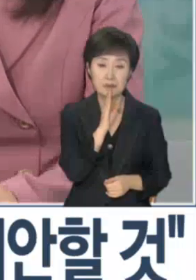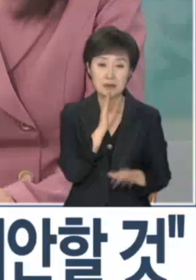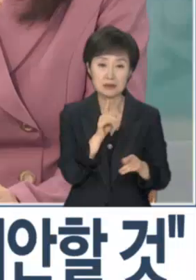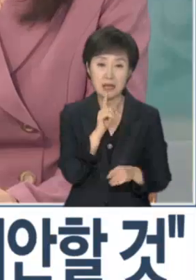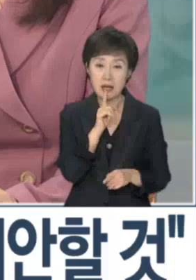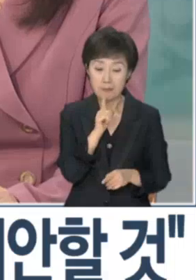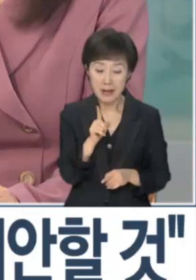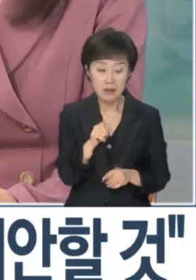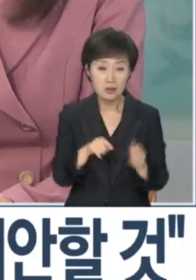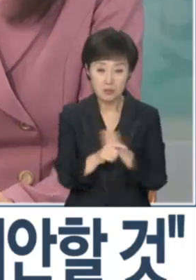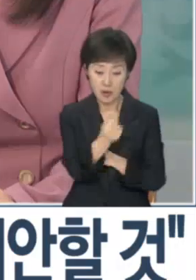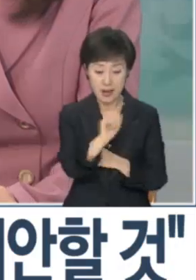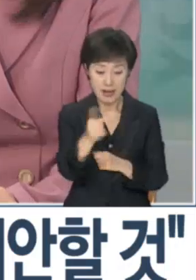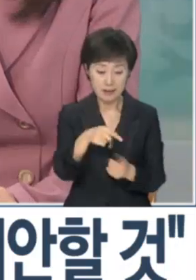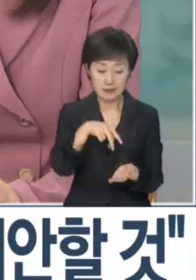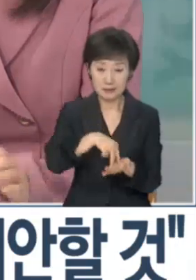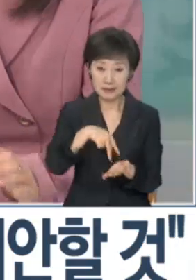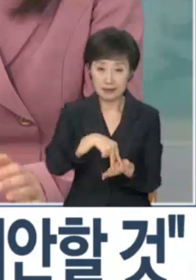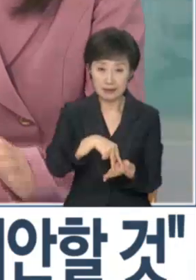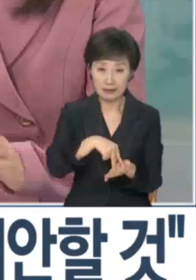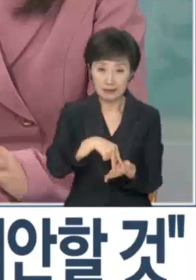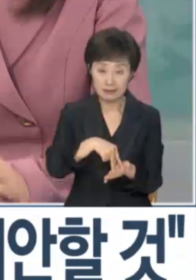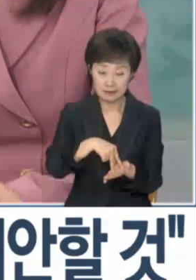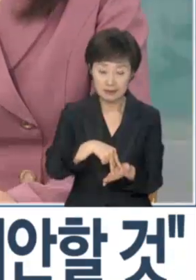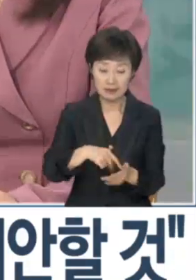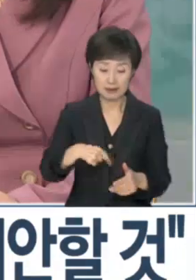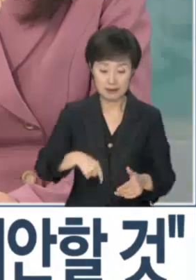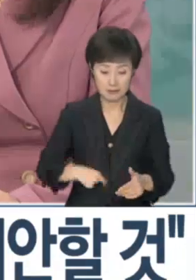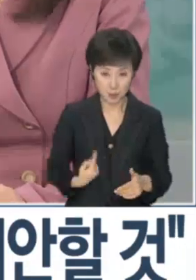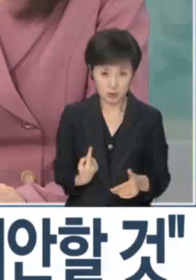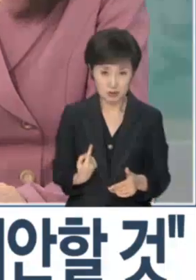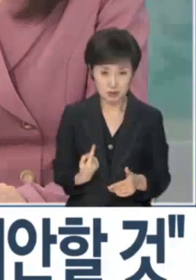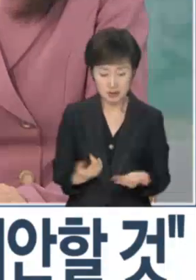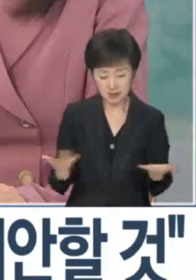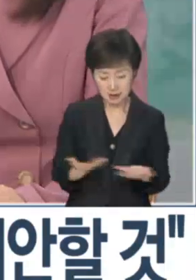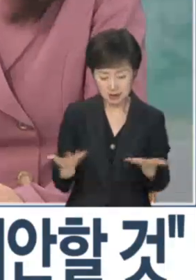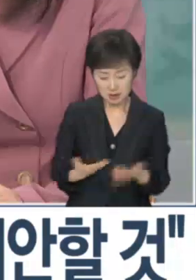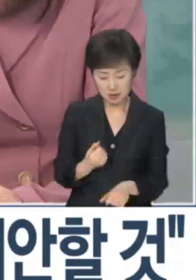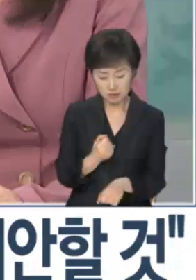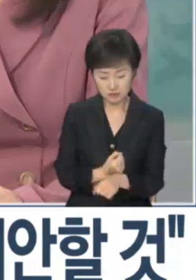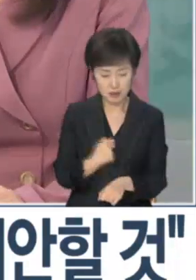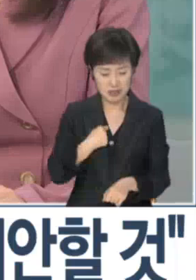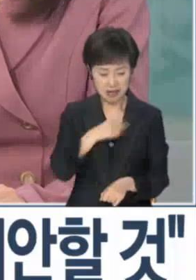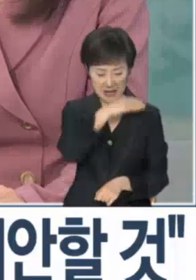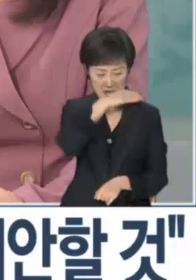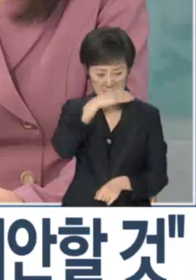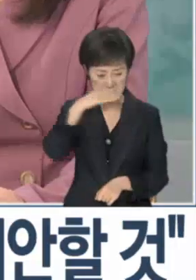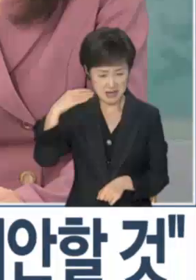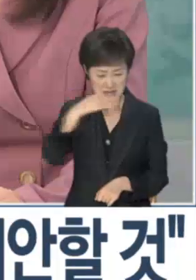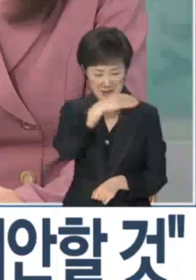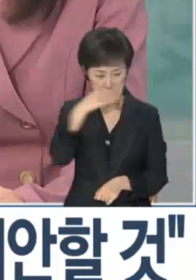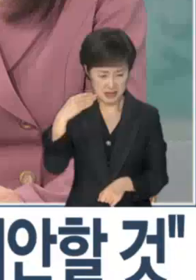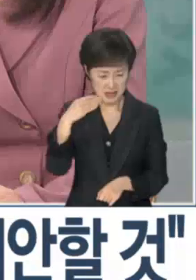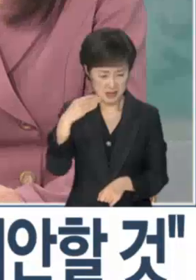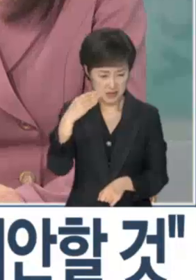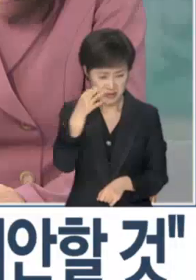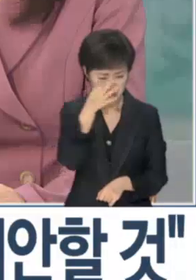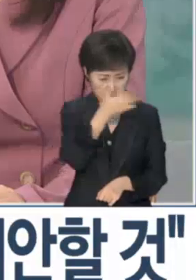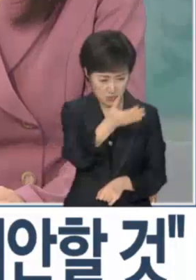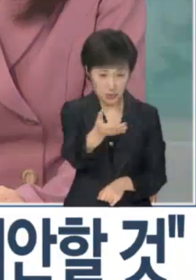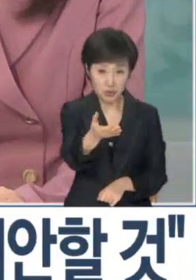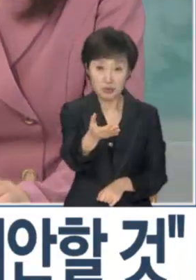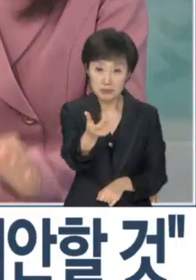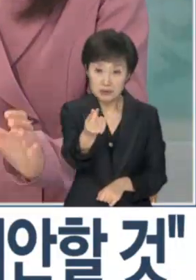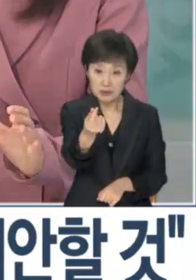발언을 하신다면 한동훈 장관이 그동안 본인이 쌓아왔던 그 나름대로의 공정의 이미지 자체가 굉장히 크게 흔들릴 거라고 저는 생각이